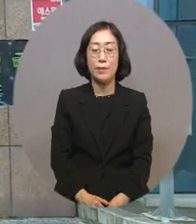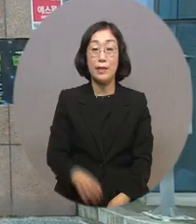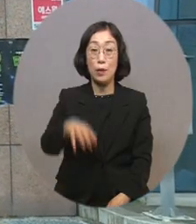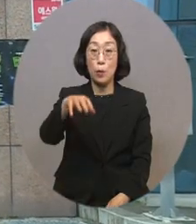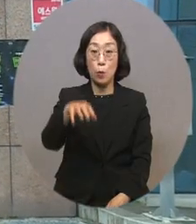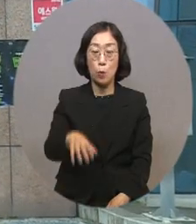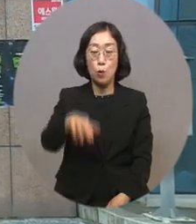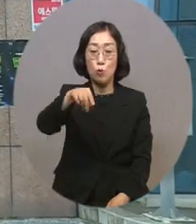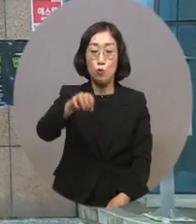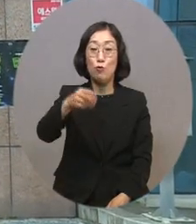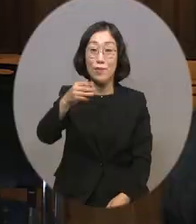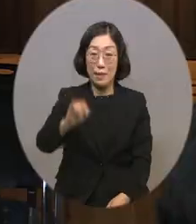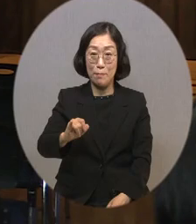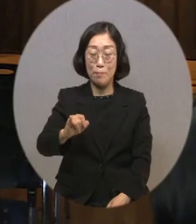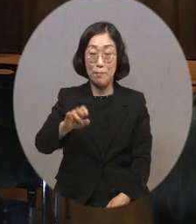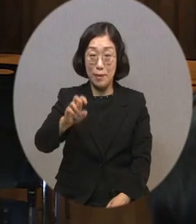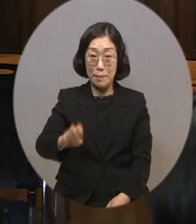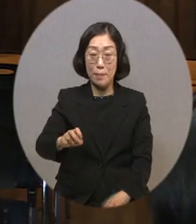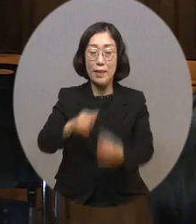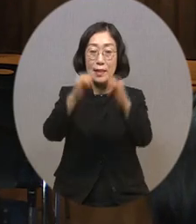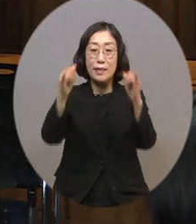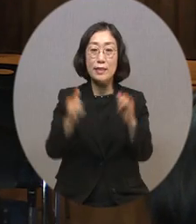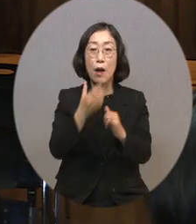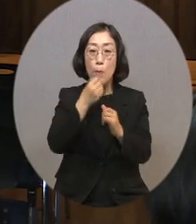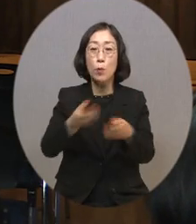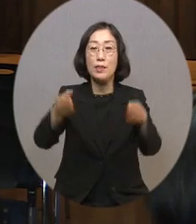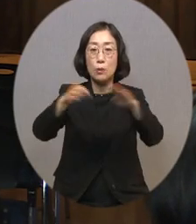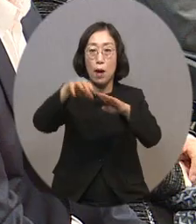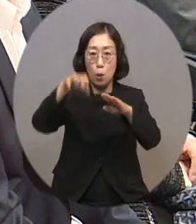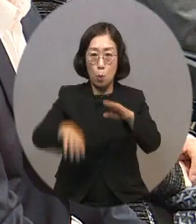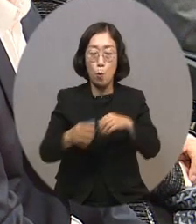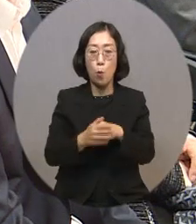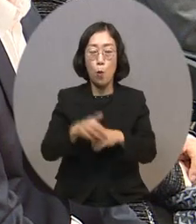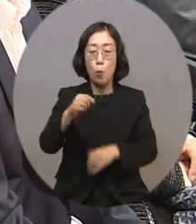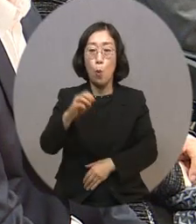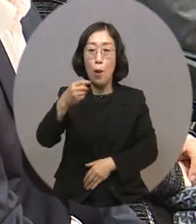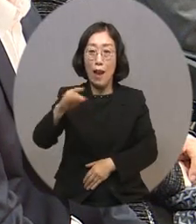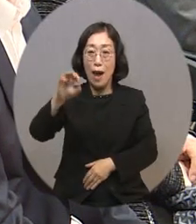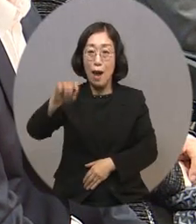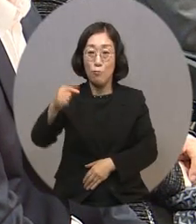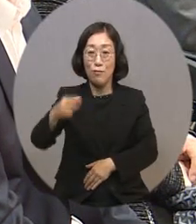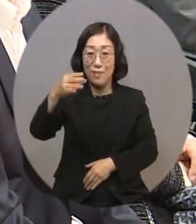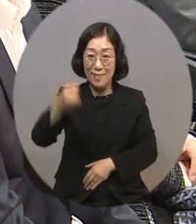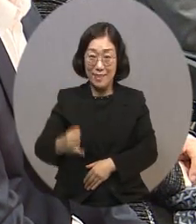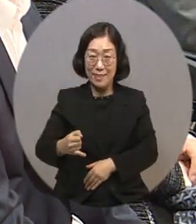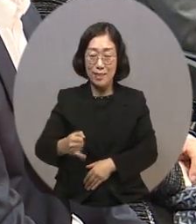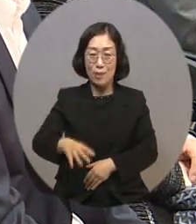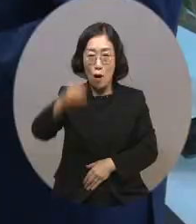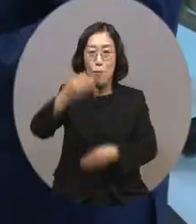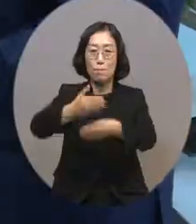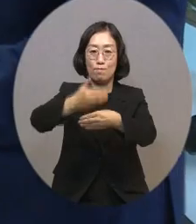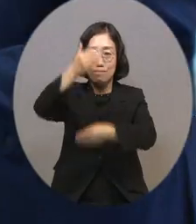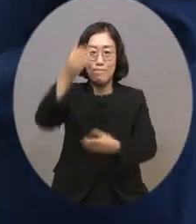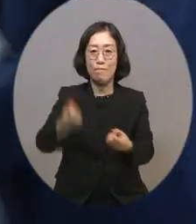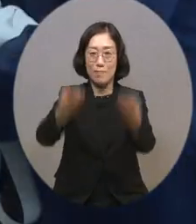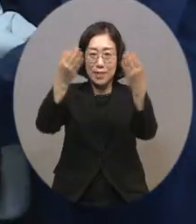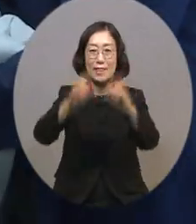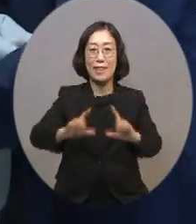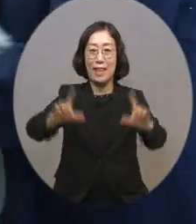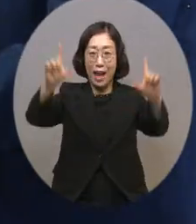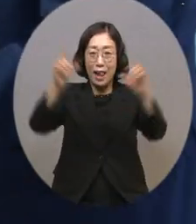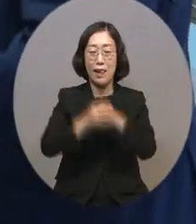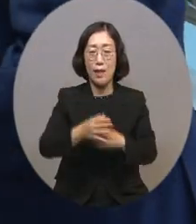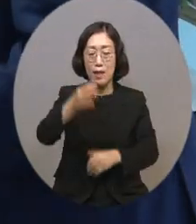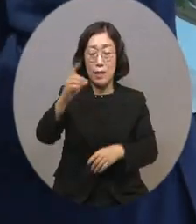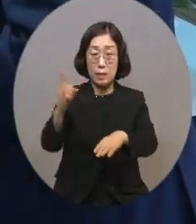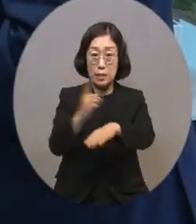여기는 중림종합사회복지관 디지털 체험 놀이터 놀라운드의 시작을 알리는 날입니다. 디지털